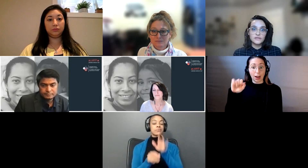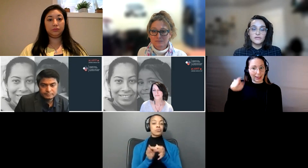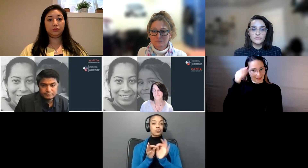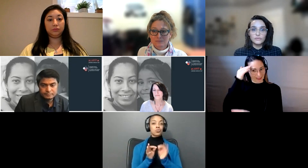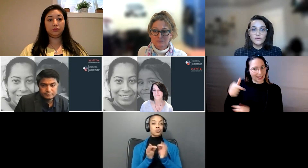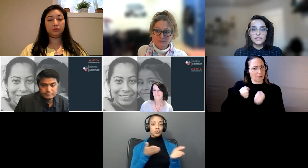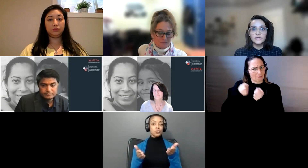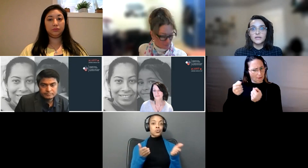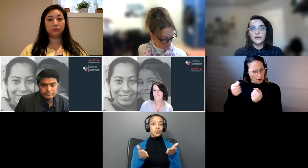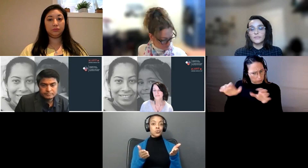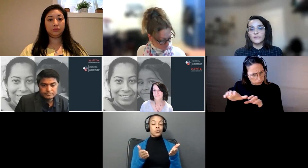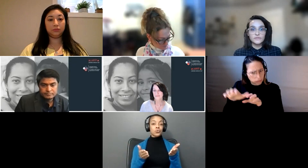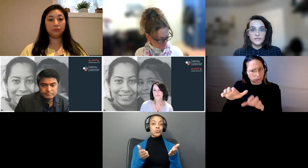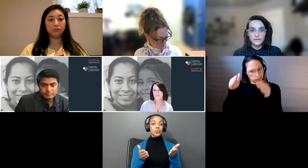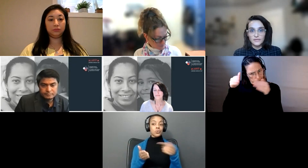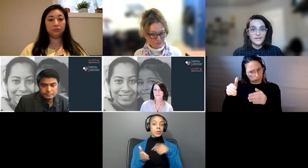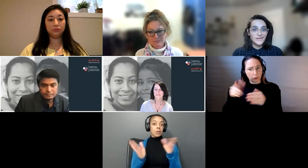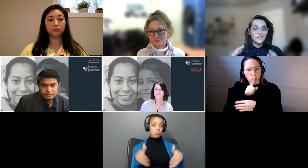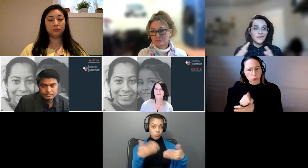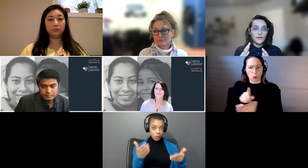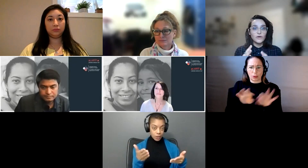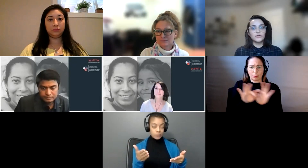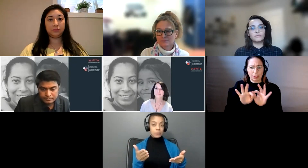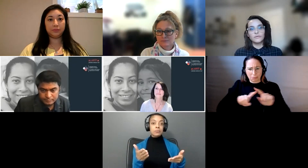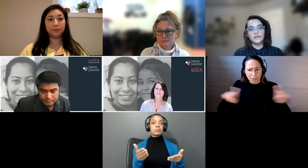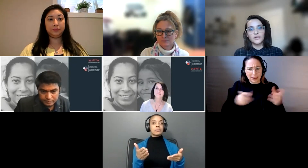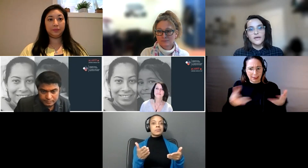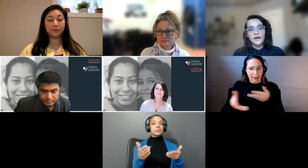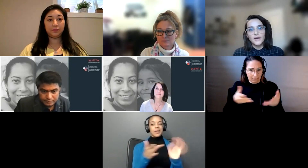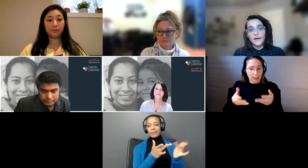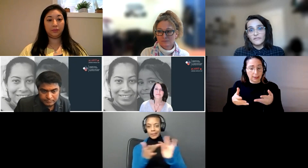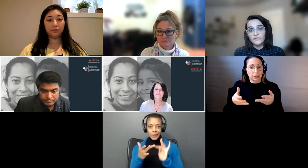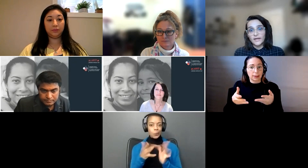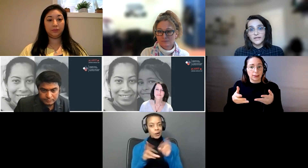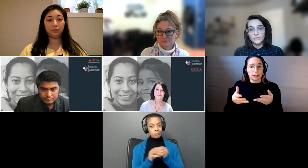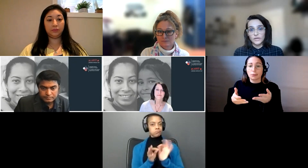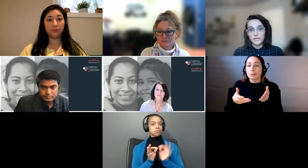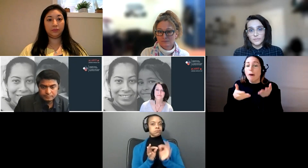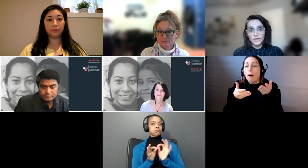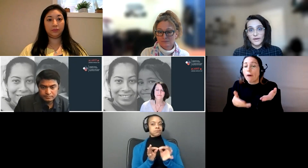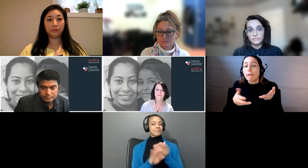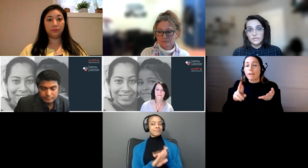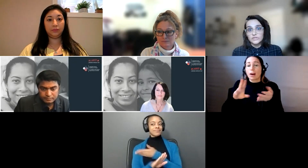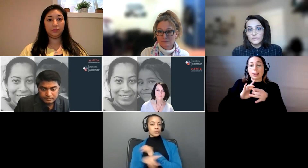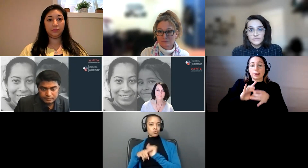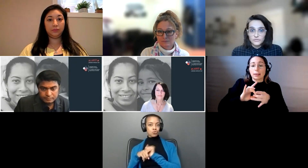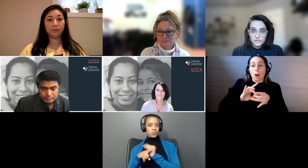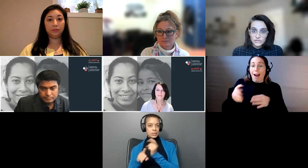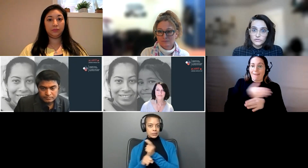des services de ceux qui vont fournir ces cerveaux dans ce réseau ont eu une formation